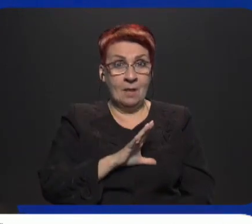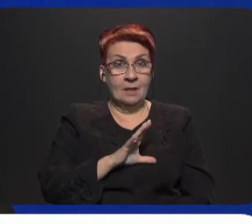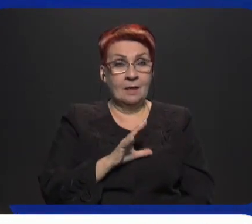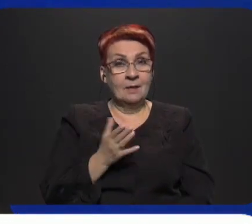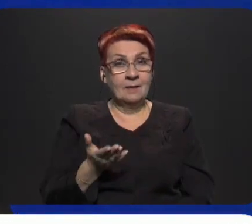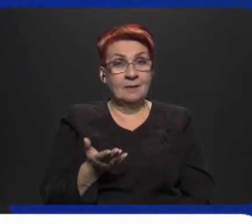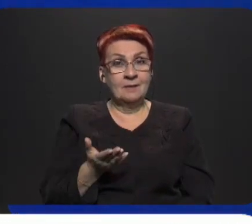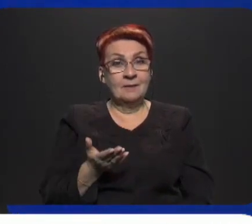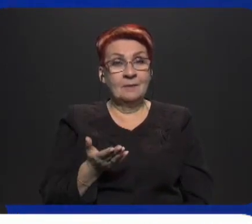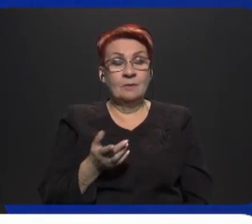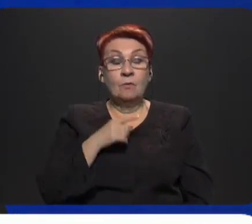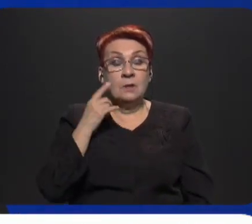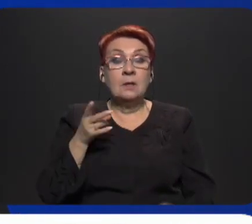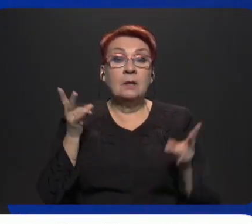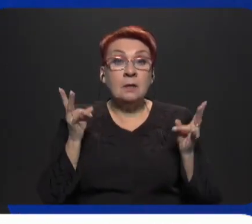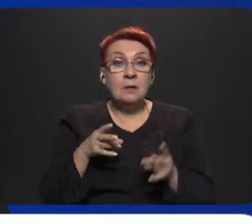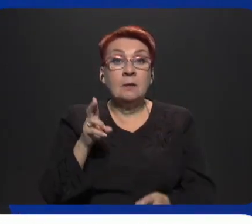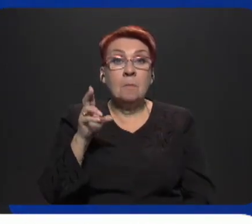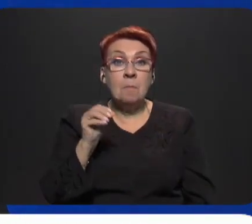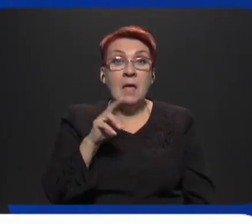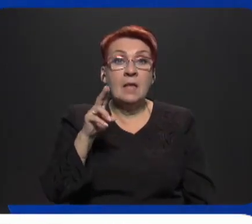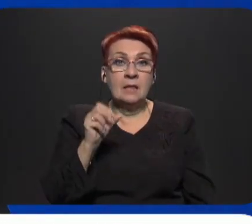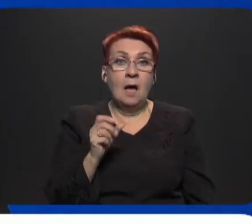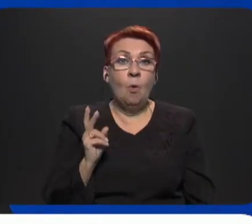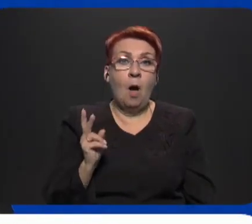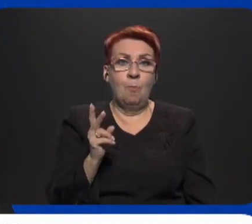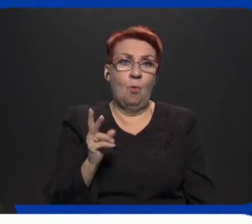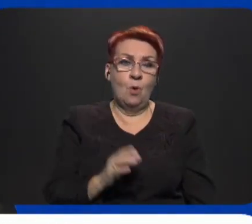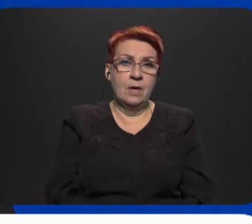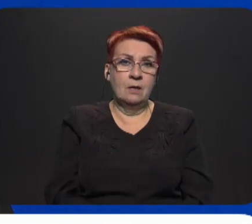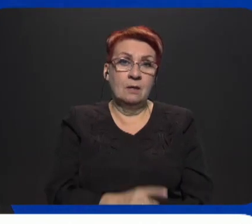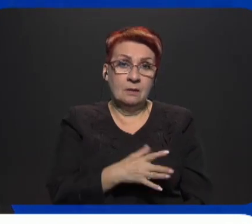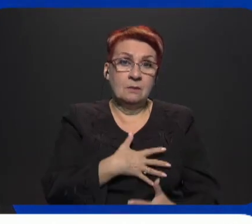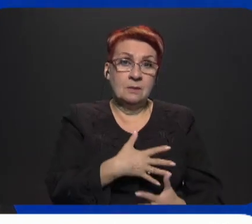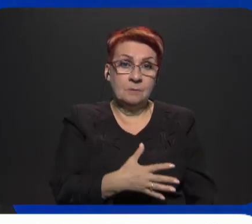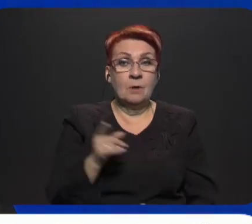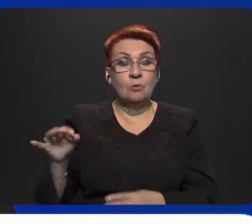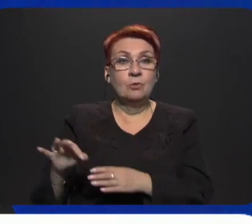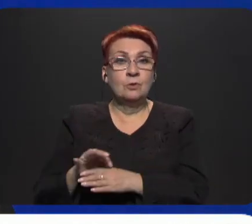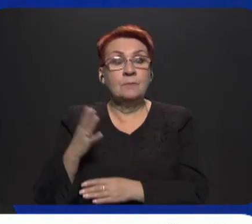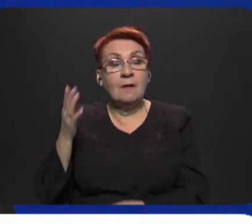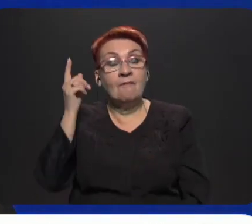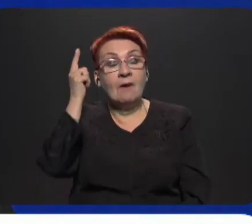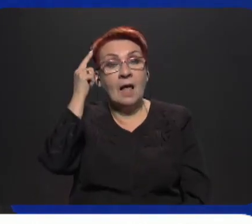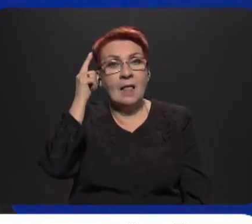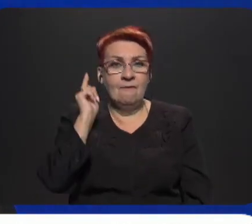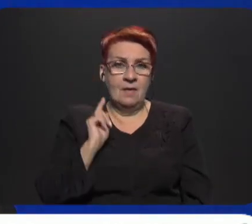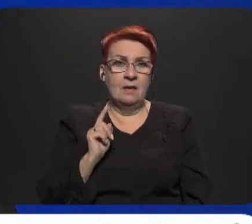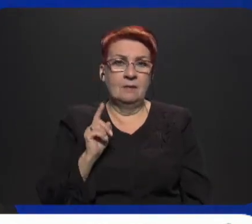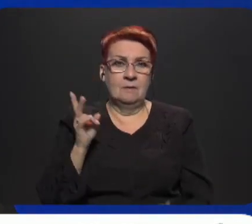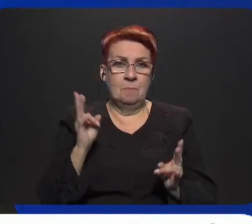Ой. Беда у обоих. И, к сожалению, беда в головах. Потому